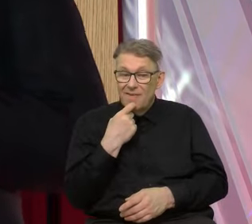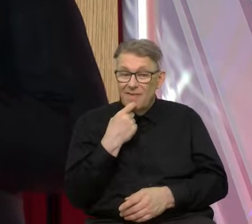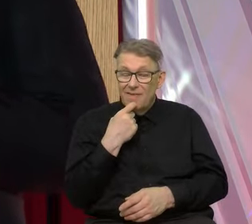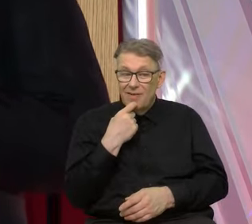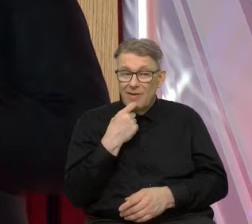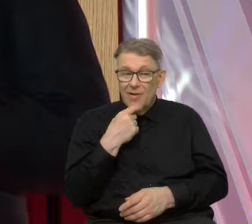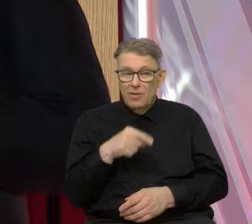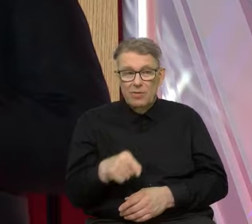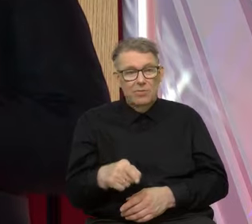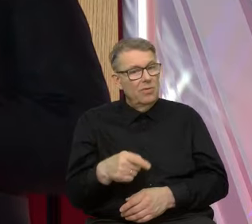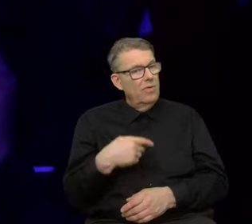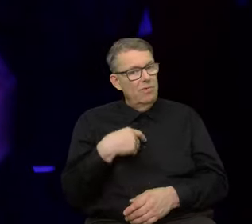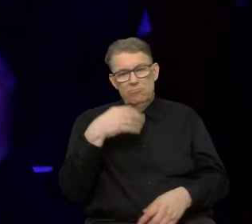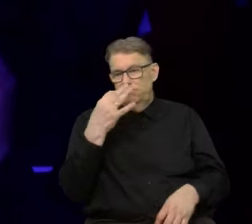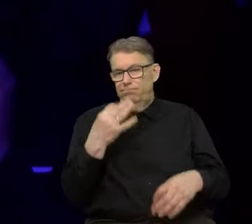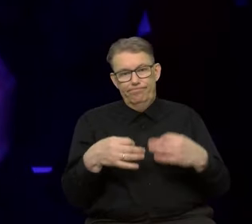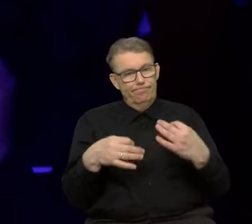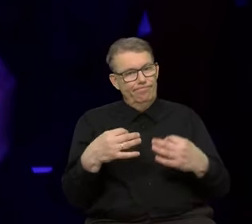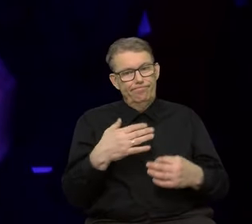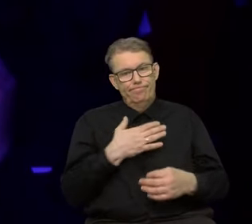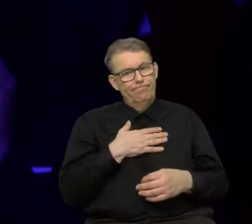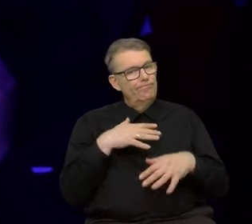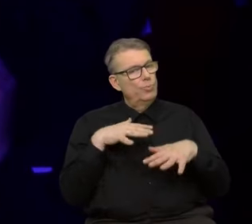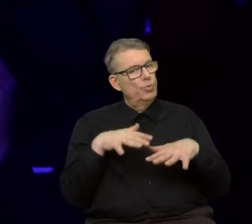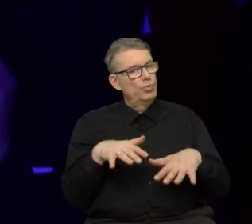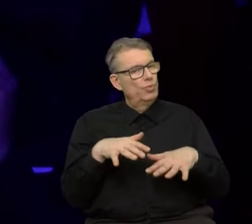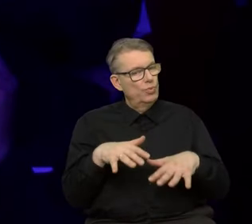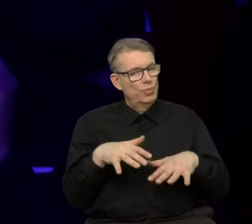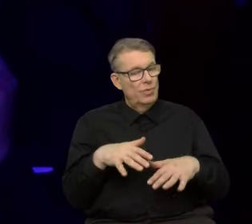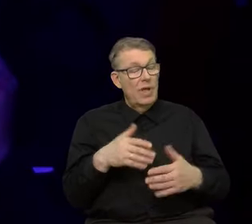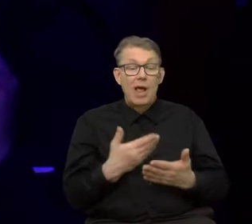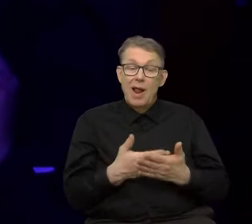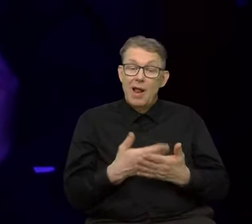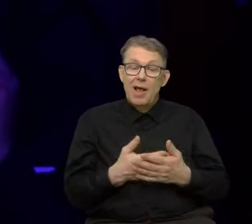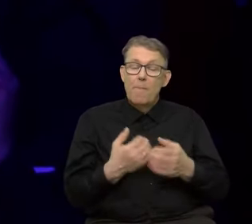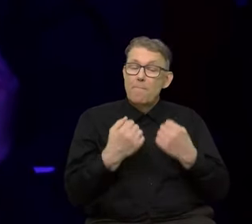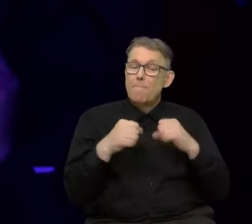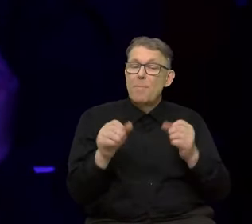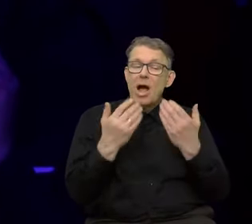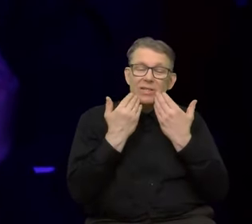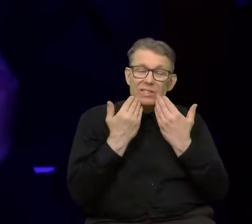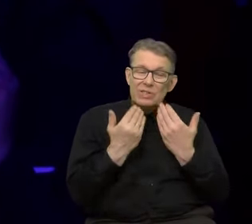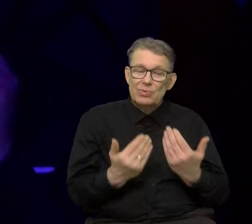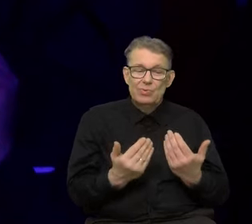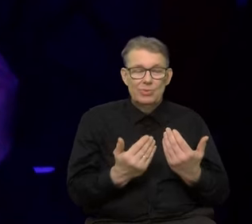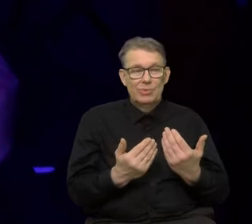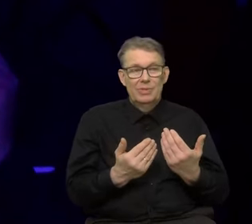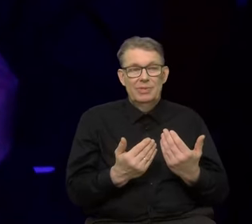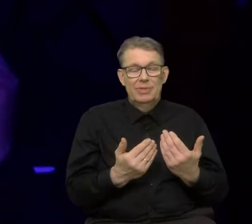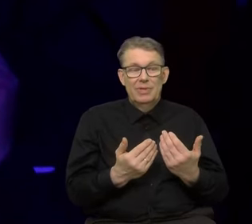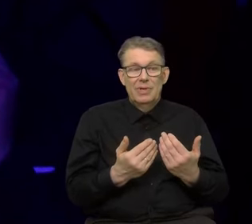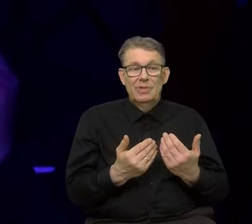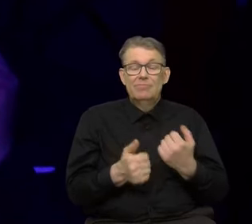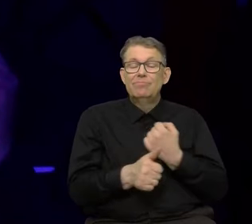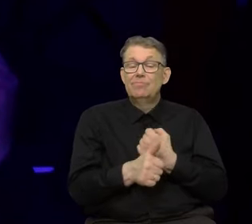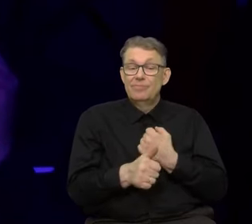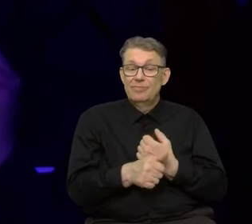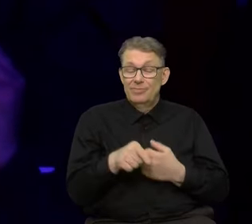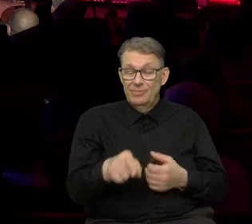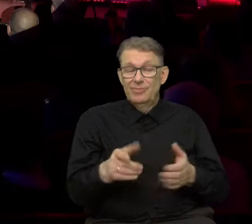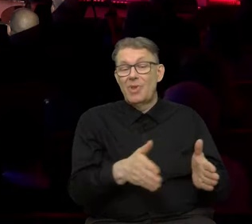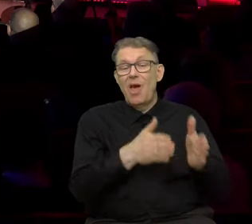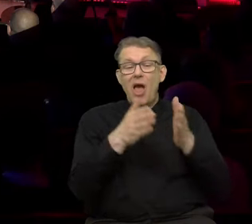Tu mam wiele wątpliwości. I dlatego bardzo dziękuję za